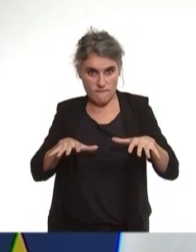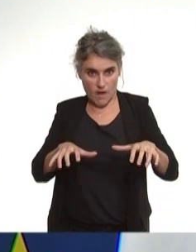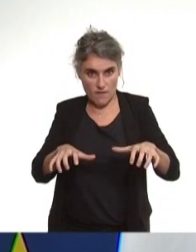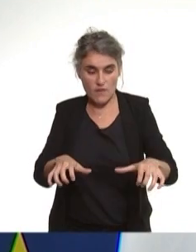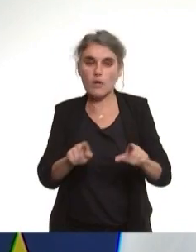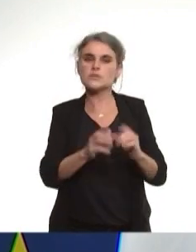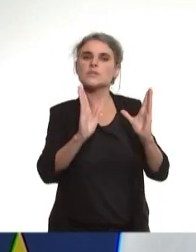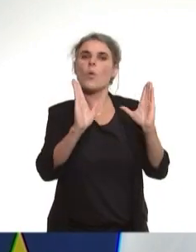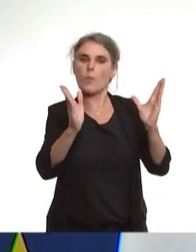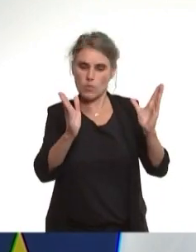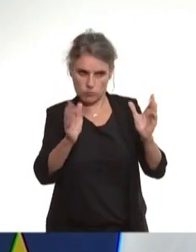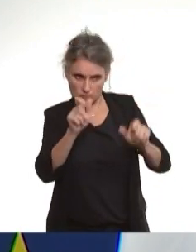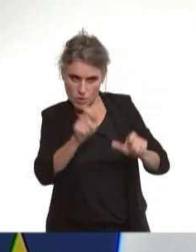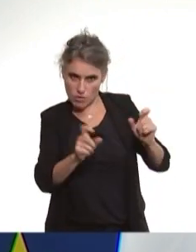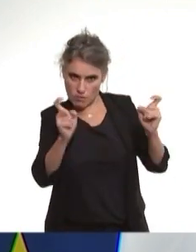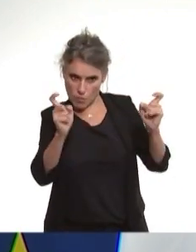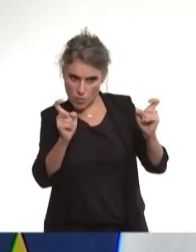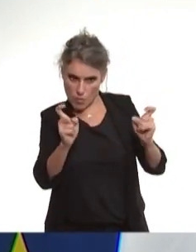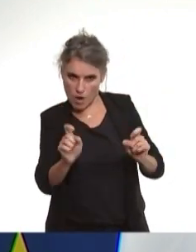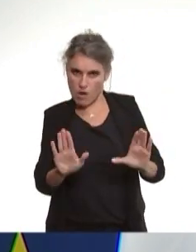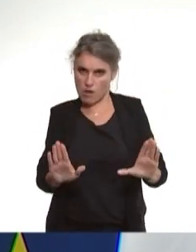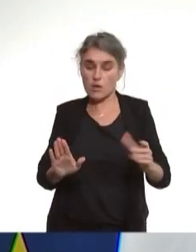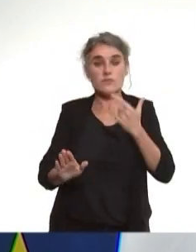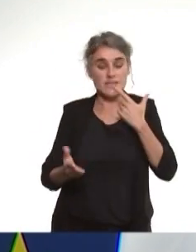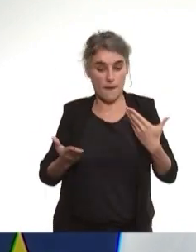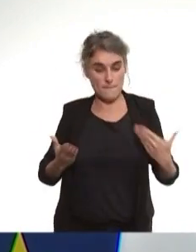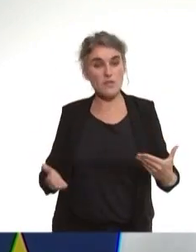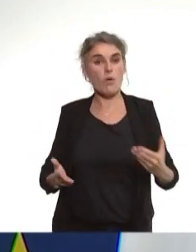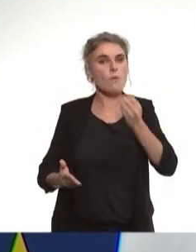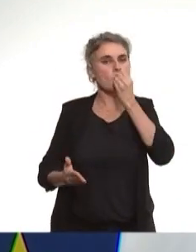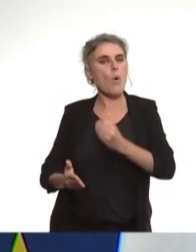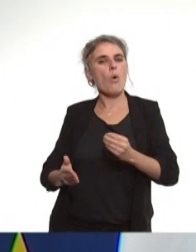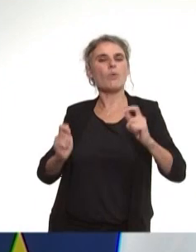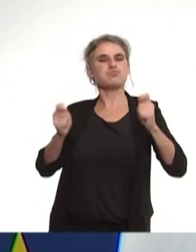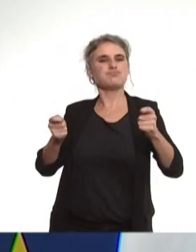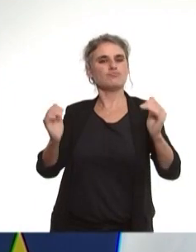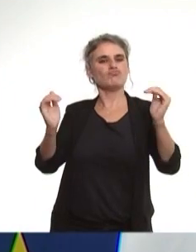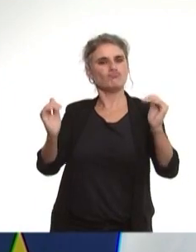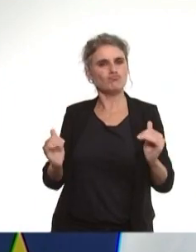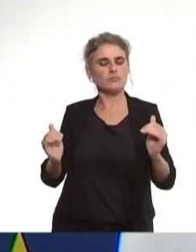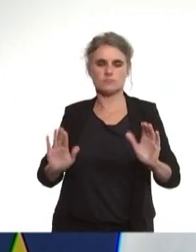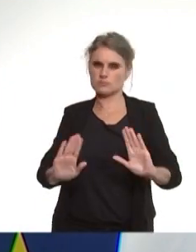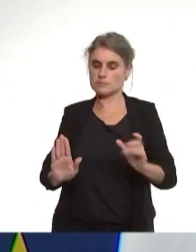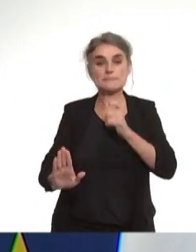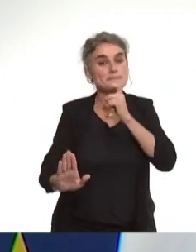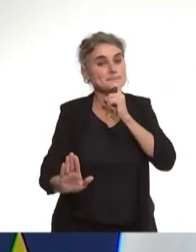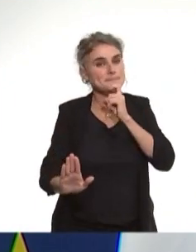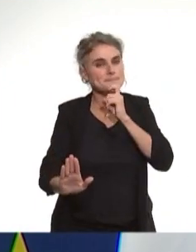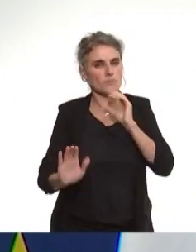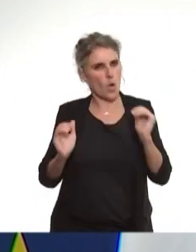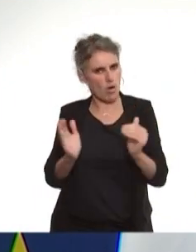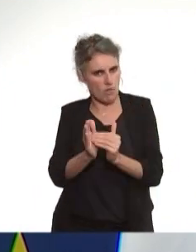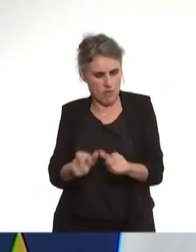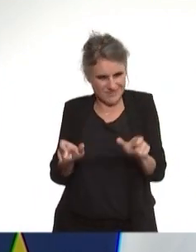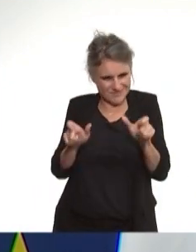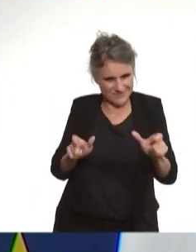hôpitaux se réduit il n'y a donc pas à date de bascule dans une zone d' alerte inférieurs pour les villes que j'ai cités mais nous surveillons cela